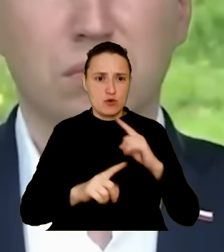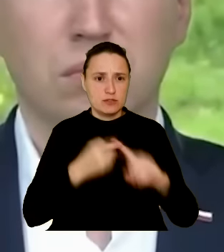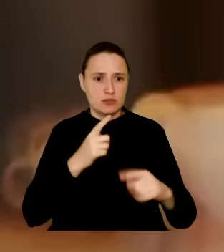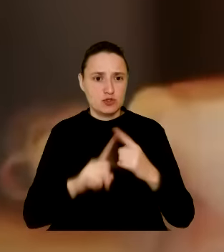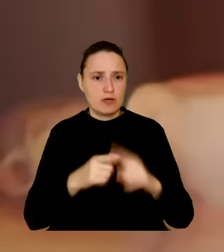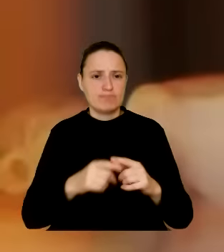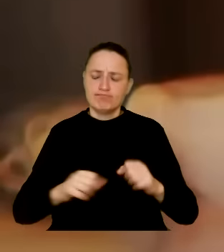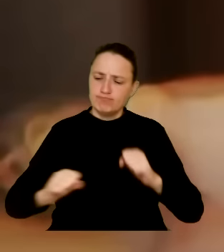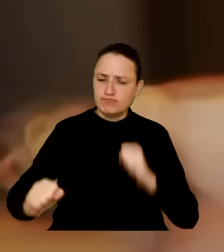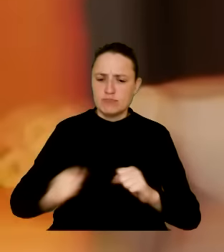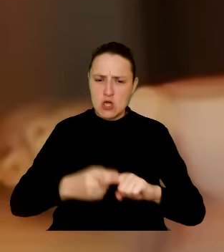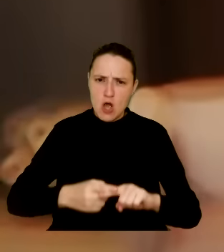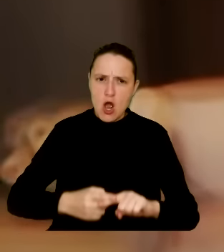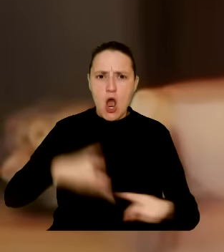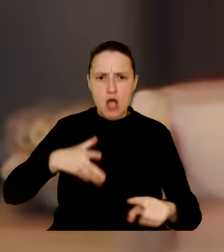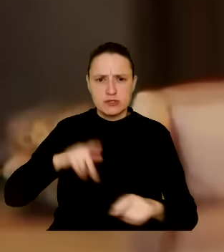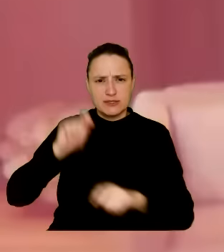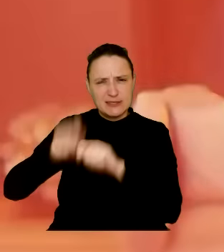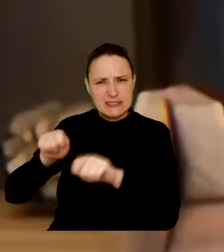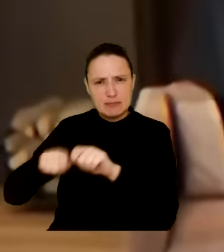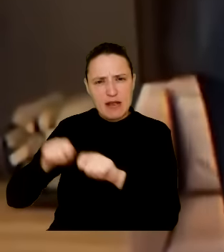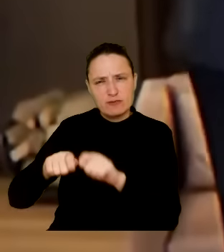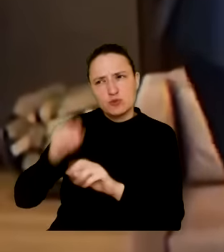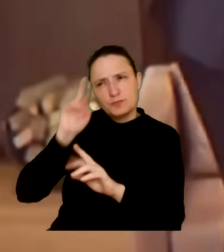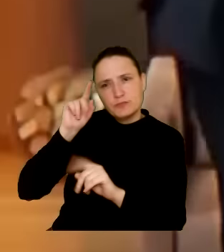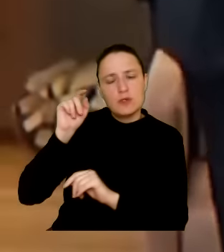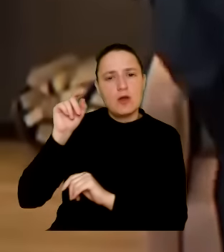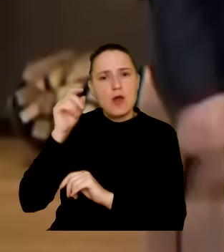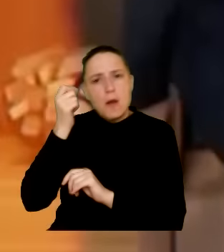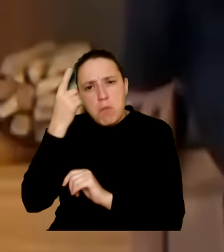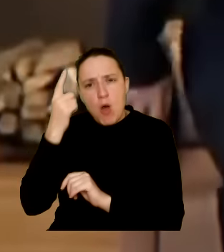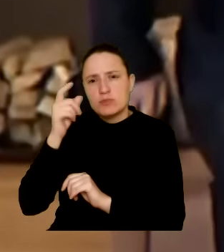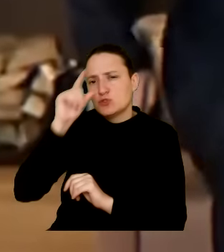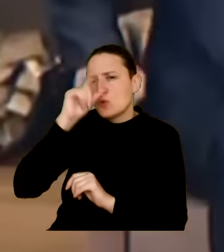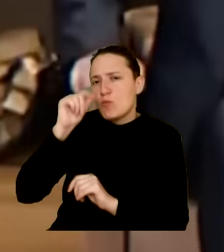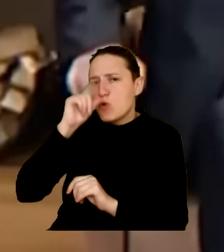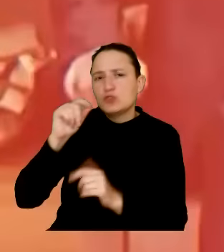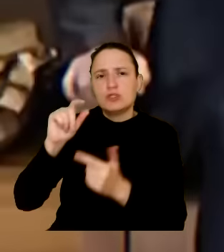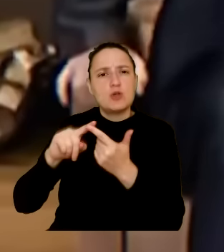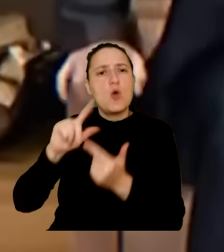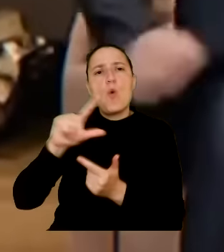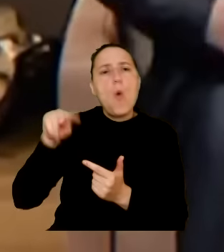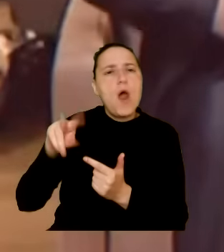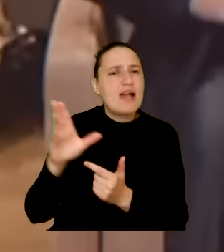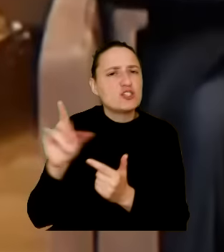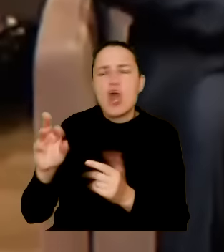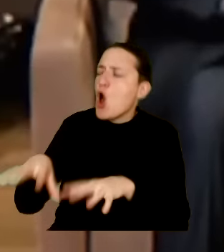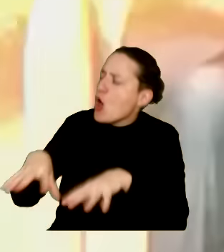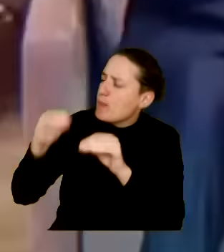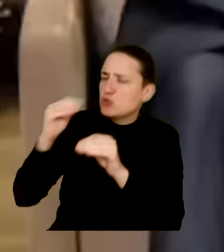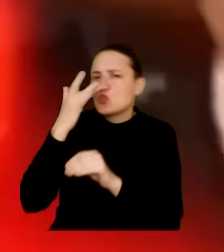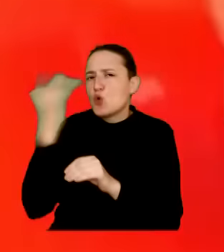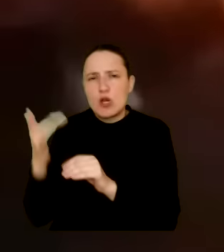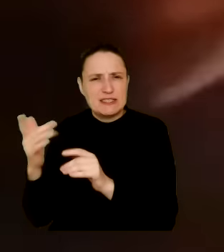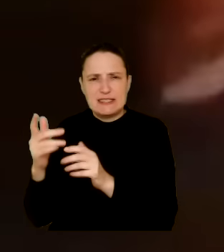zdecydowany prześwietlił intencje Putina, intencje Łukaszenki od samego początku. Od samego początku tych zagrożeń rosyjskich, to mam na